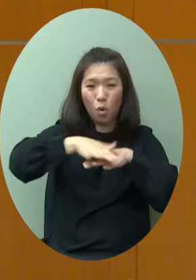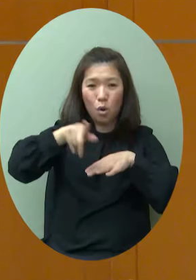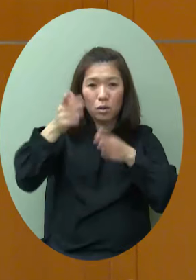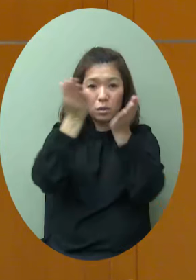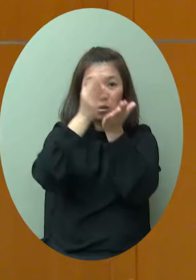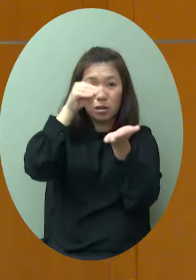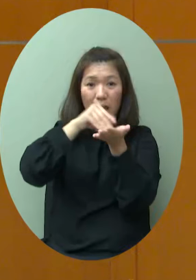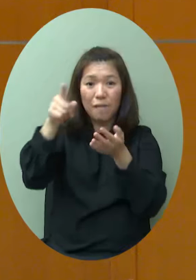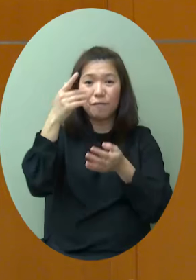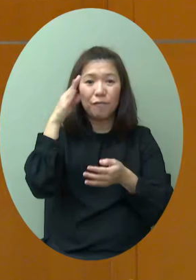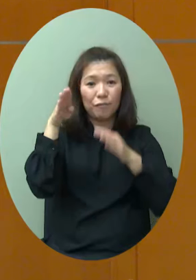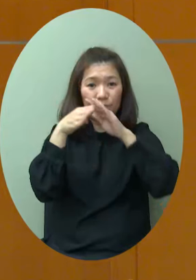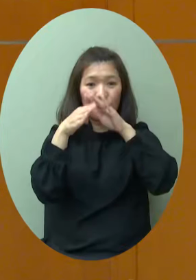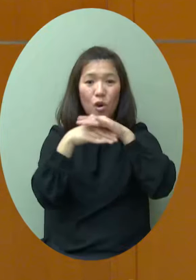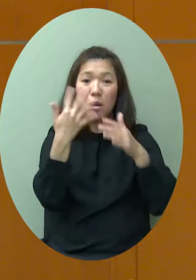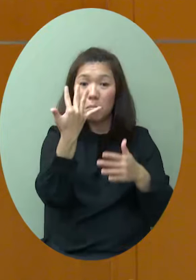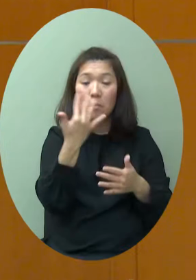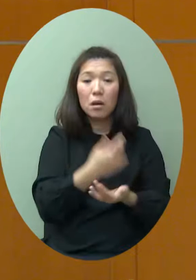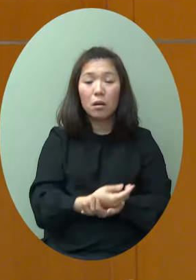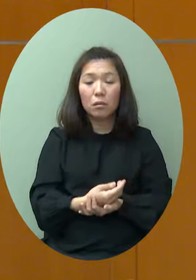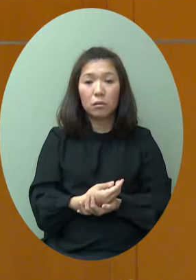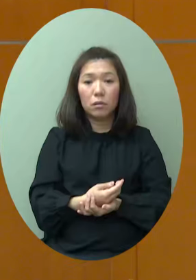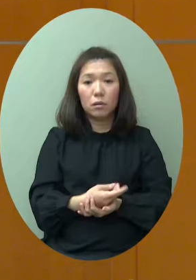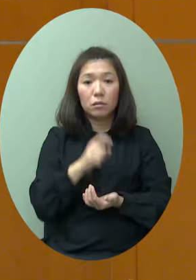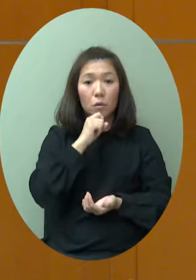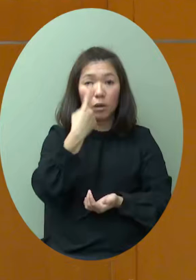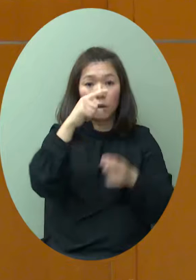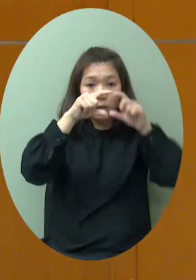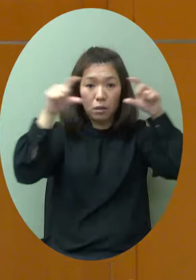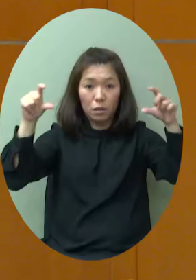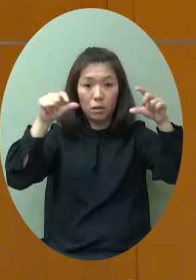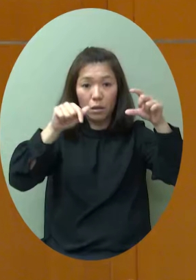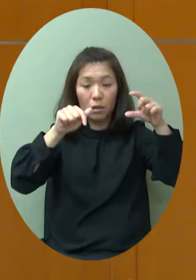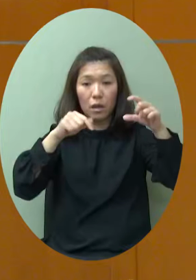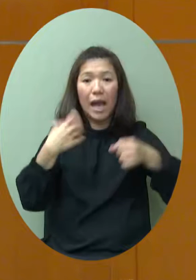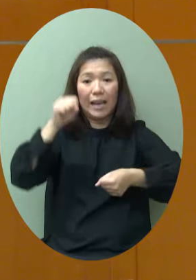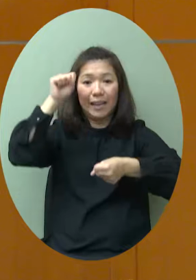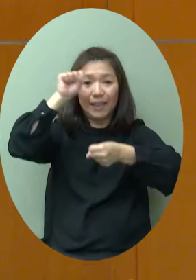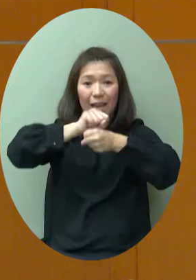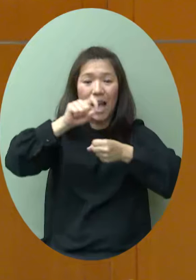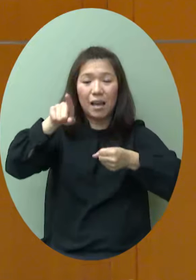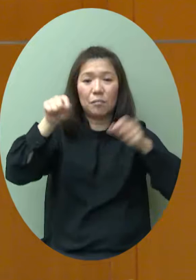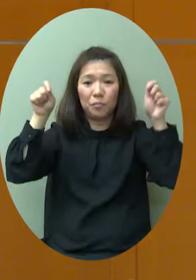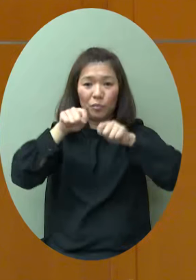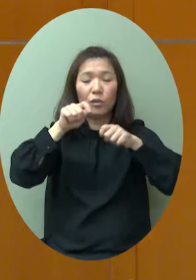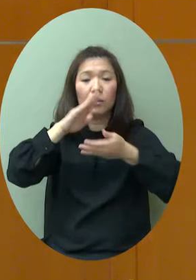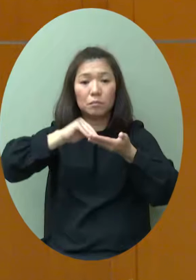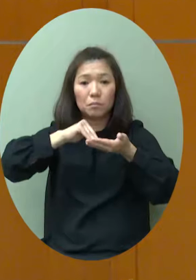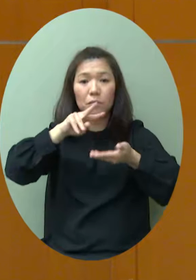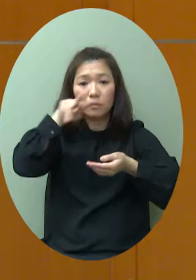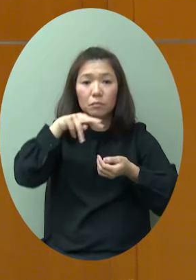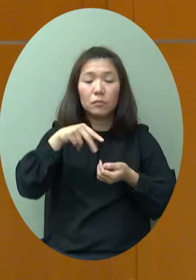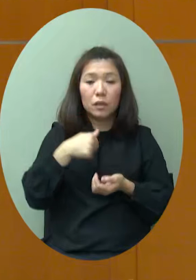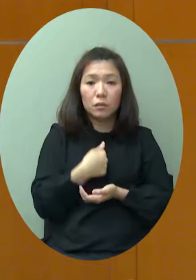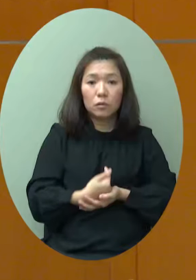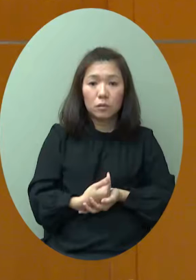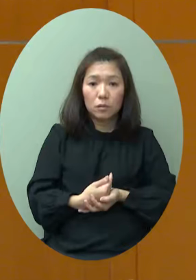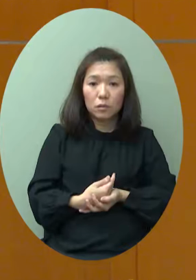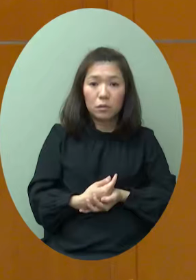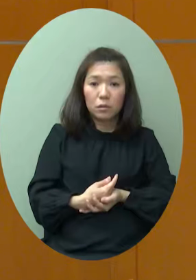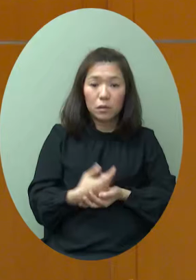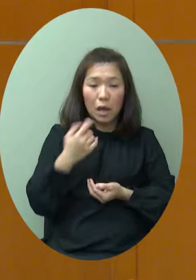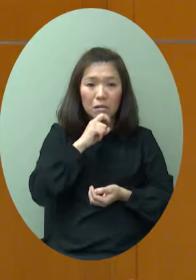住嘅房號係幾多啦？頭先提到話有一層咧要加密檢測，其實仲有幾多個房間入